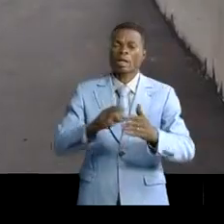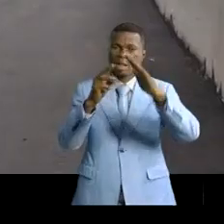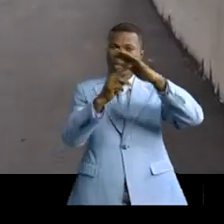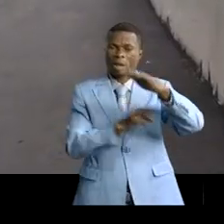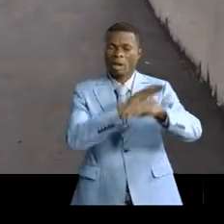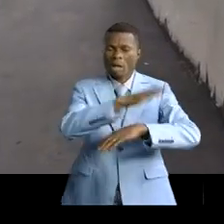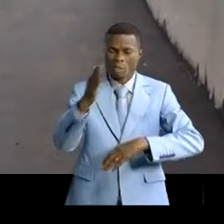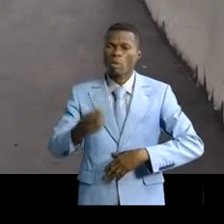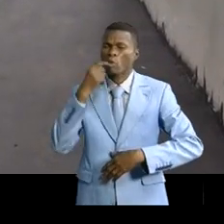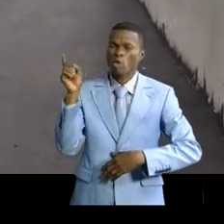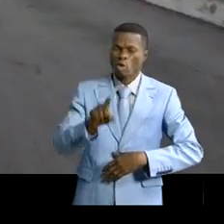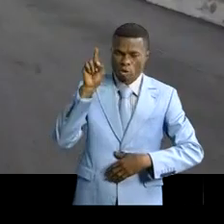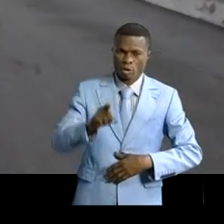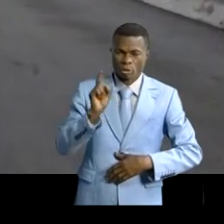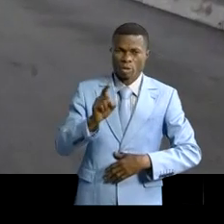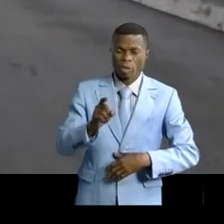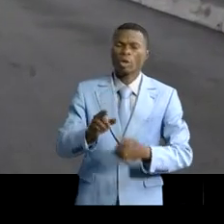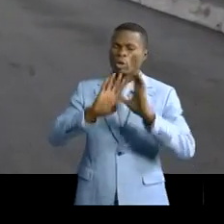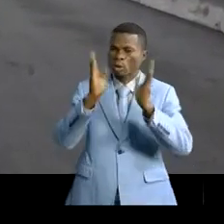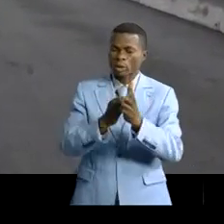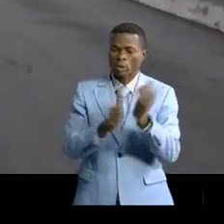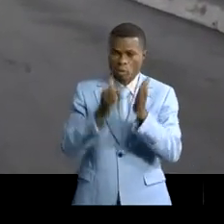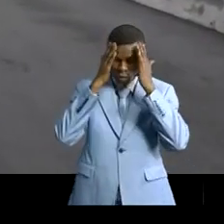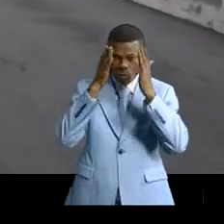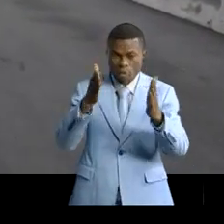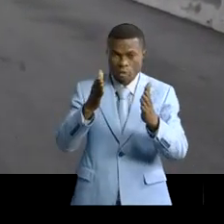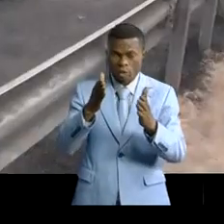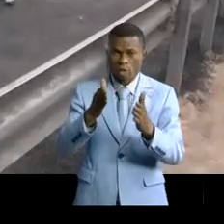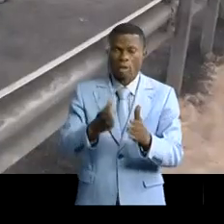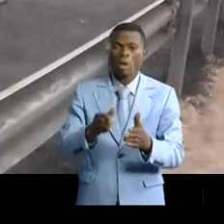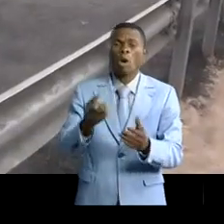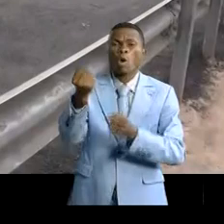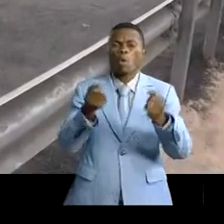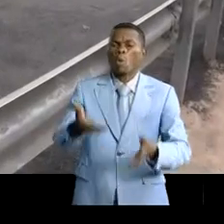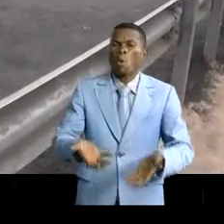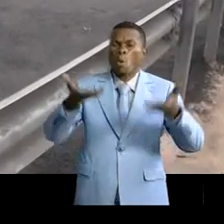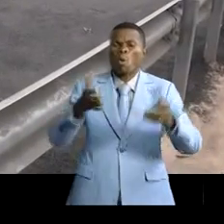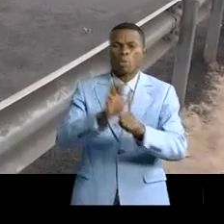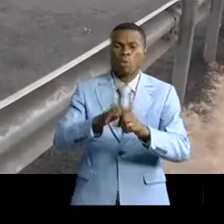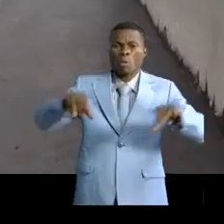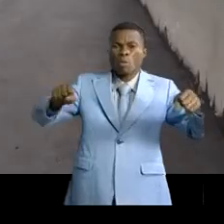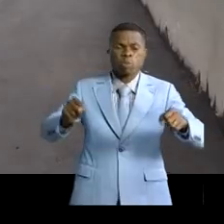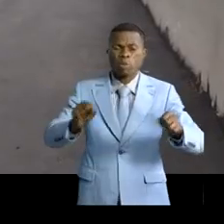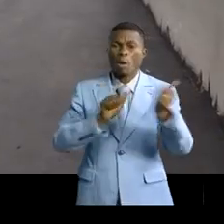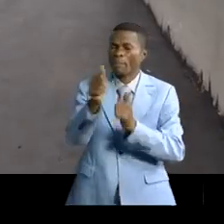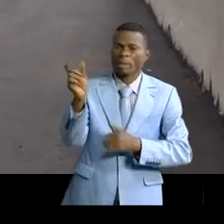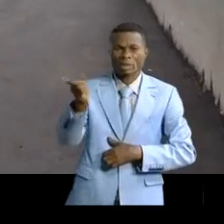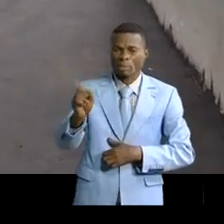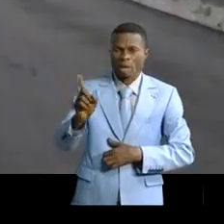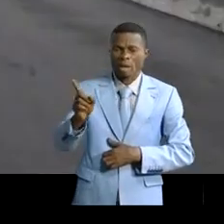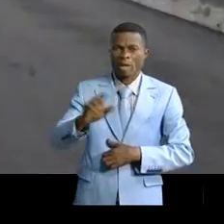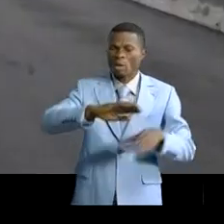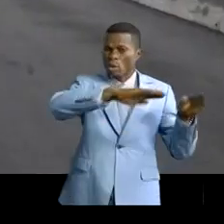très attendu doit bénéficier de l'attention de tous. Pas de tonnage au-delà de la norme. Pas de moto au-dessus de ces sauts de